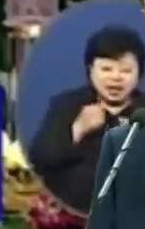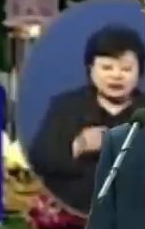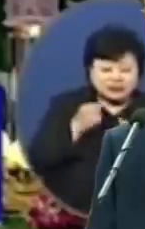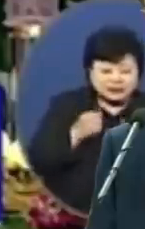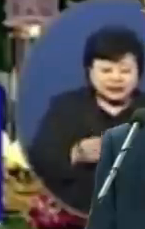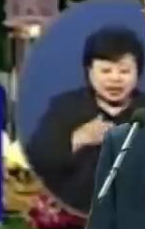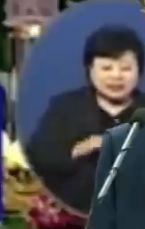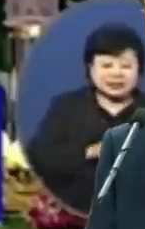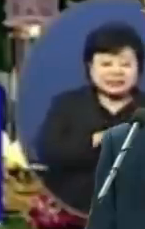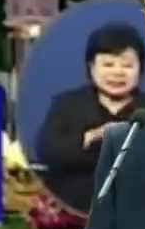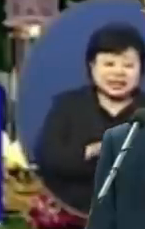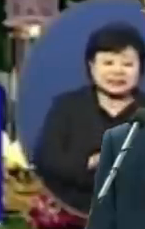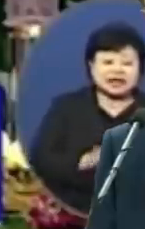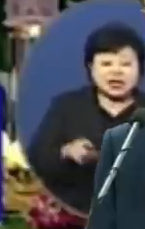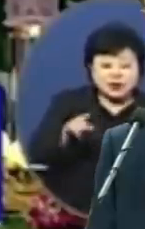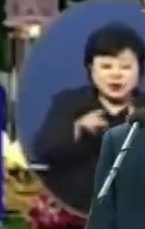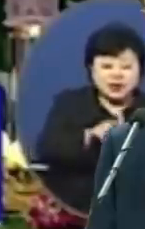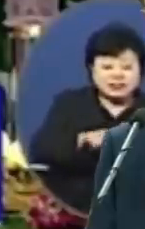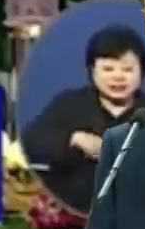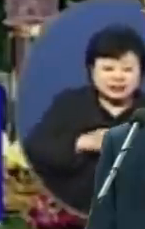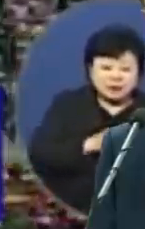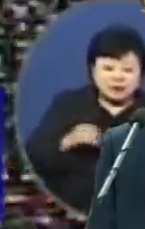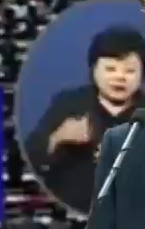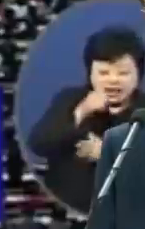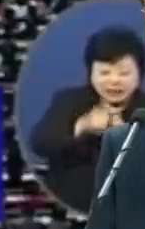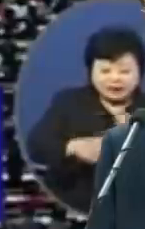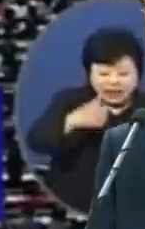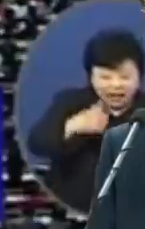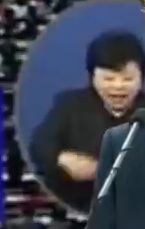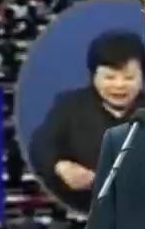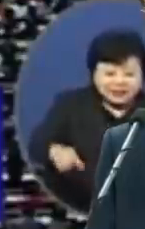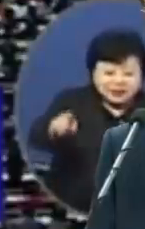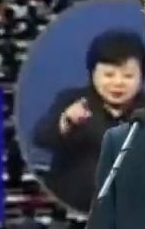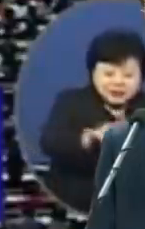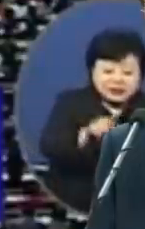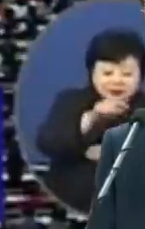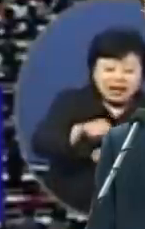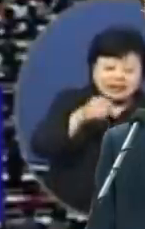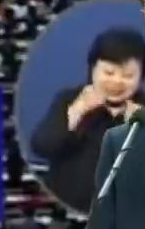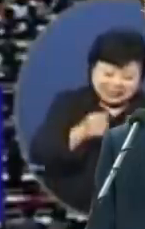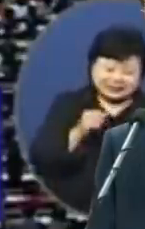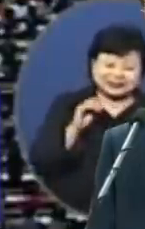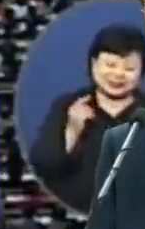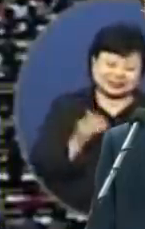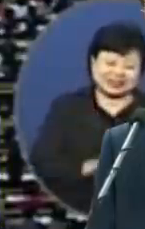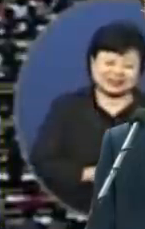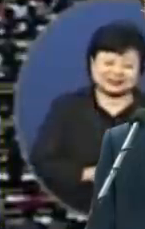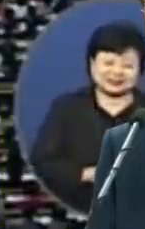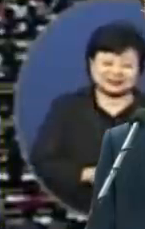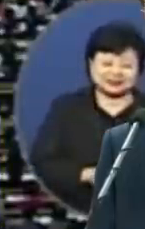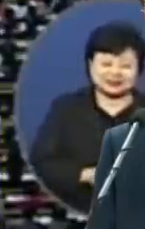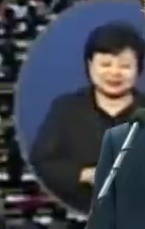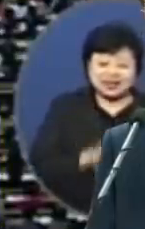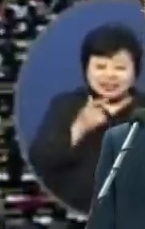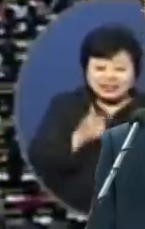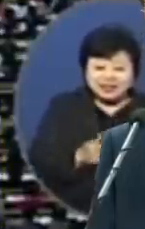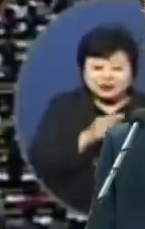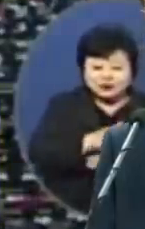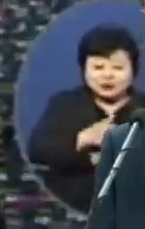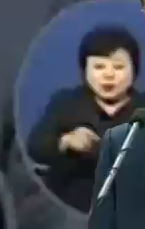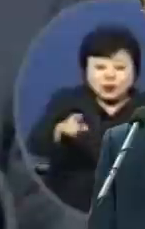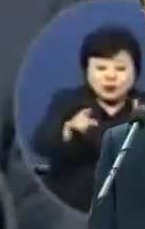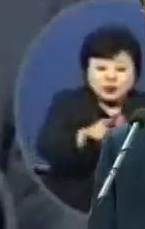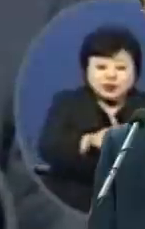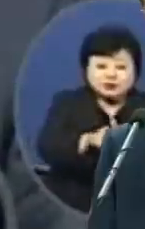것은 나를 사랑하사 나를 위하여 자기 자신을 버리신 하나님의 아들을 믿는 믿음 안에서 사는 것이라. 우리는 예수 그리스도를